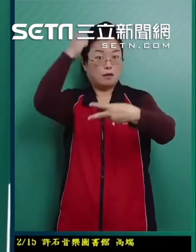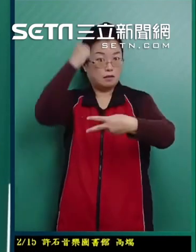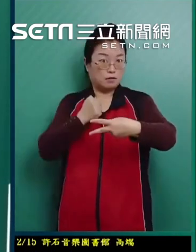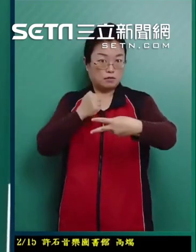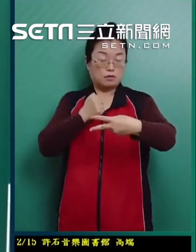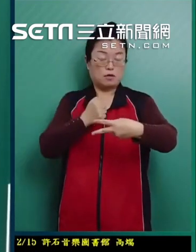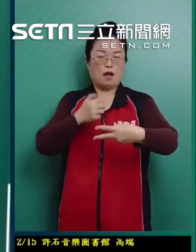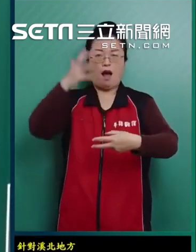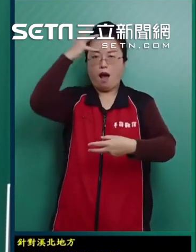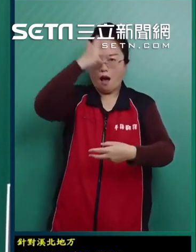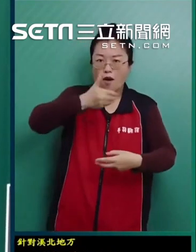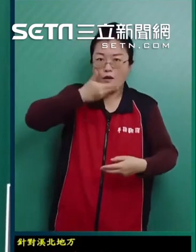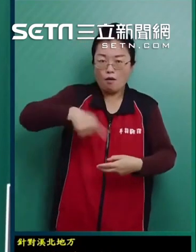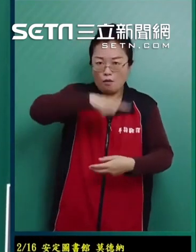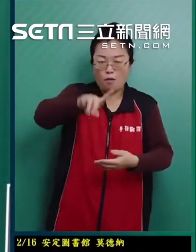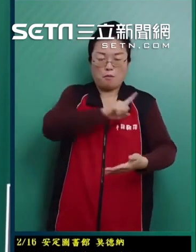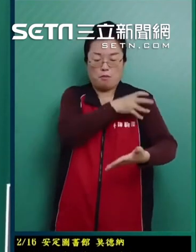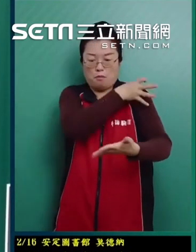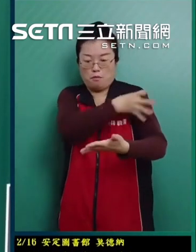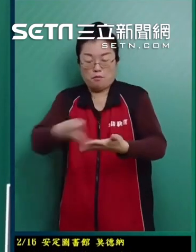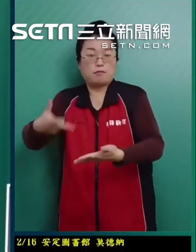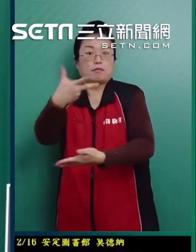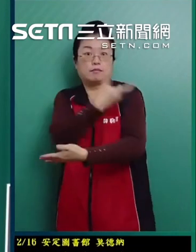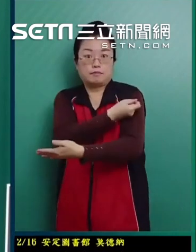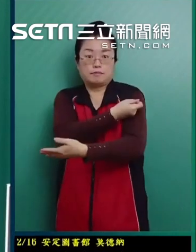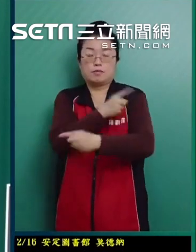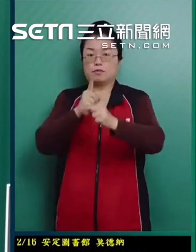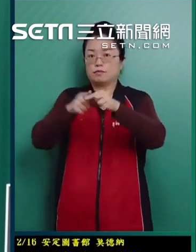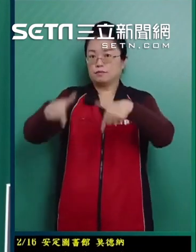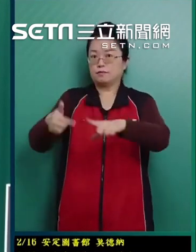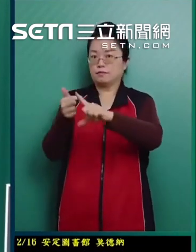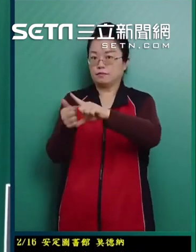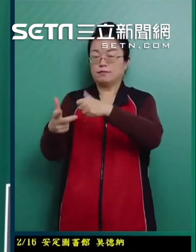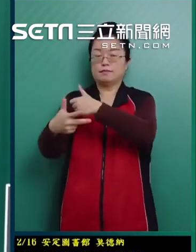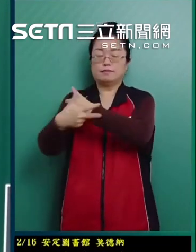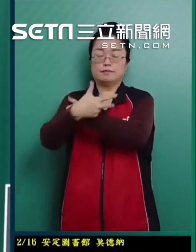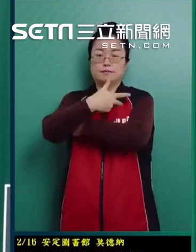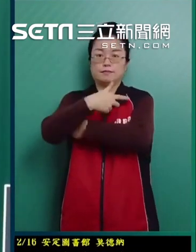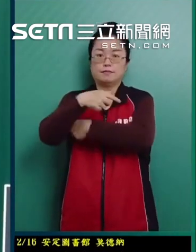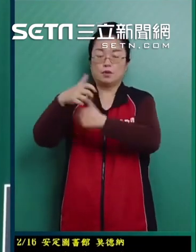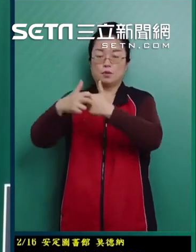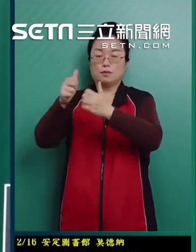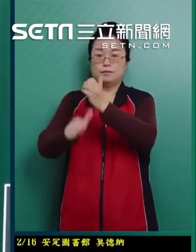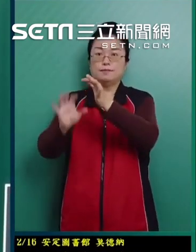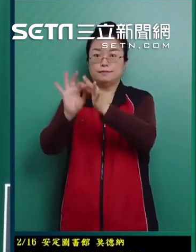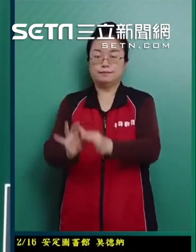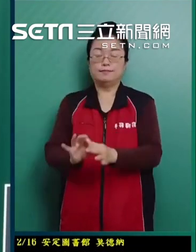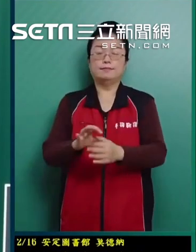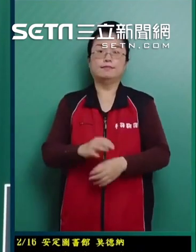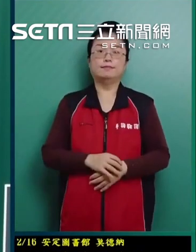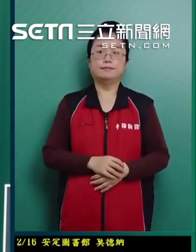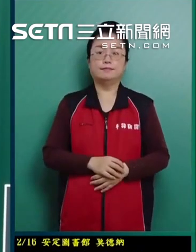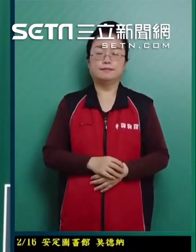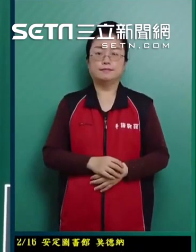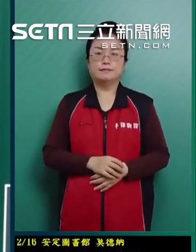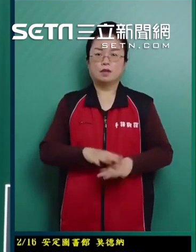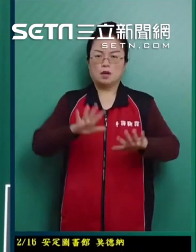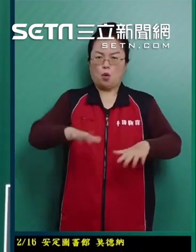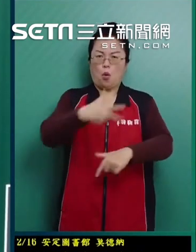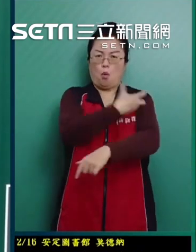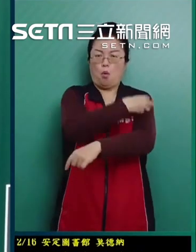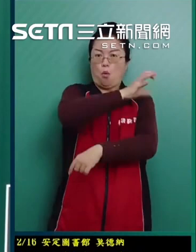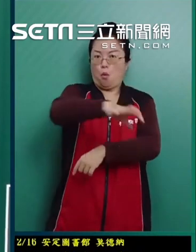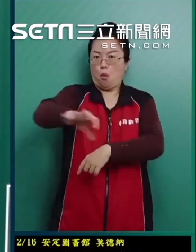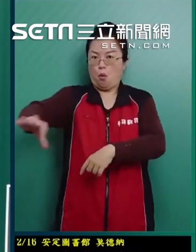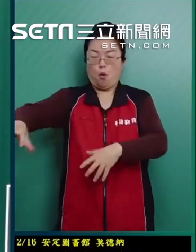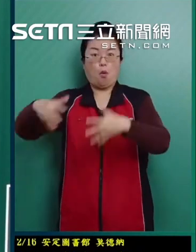在中西区卫生所打莫德纳，然后在台南打疫苗预约，在归仁区也是打莫德纳，所以我们这一次也跟中央争取到比